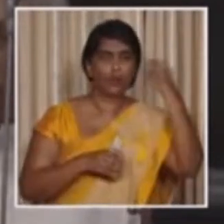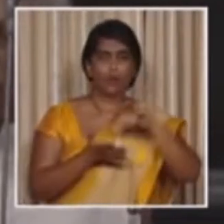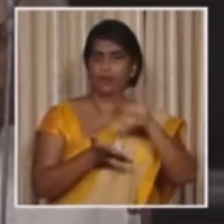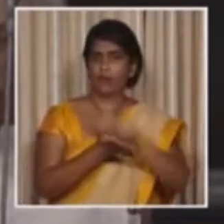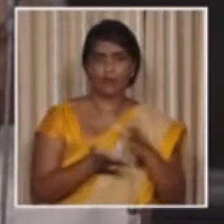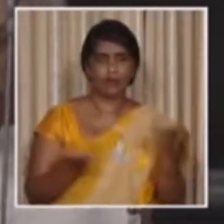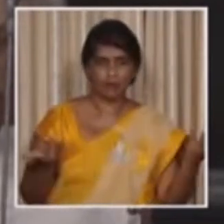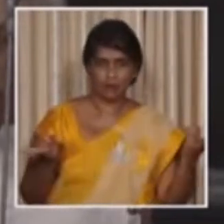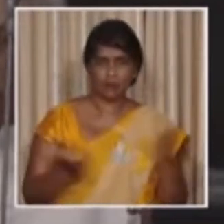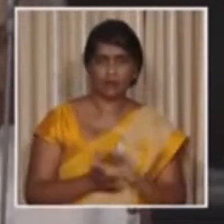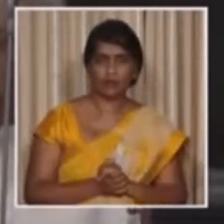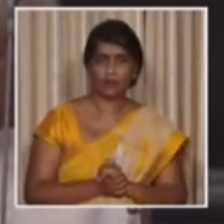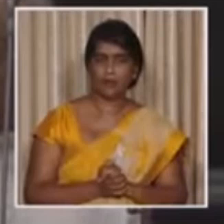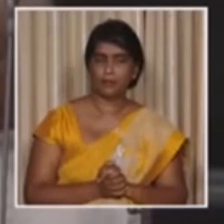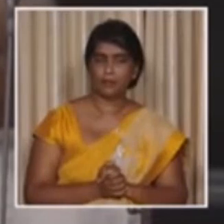නැහැ